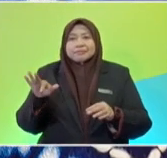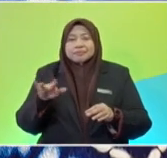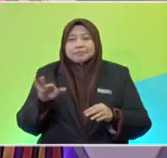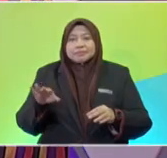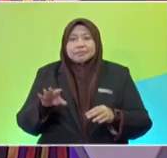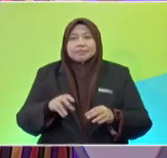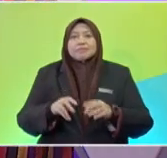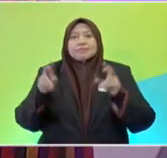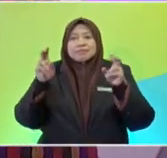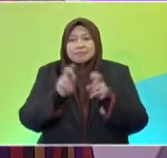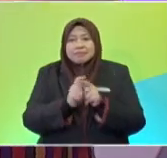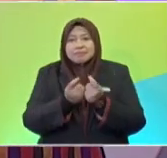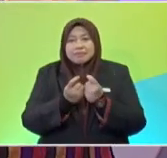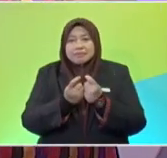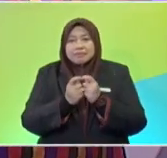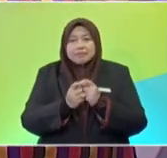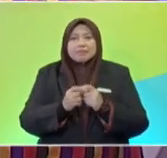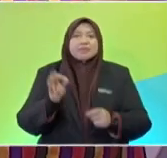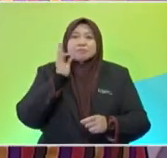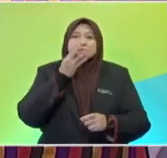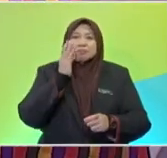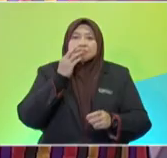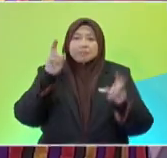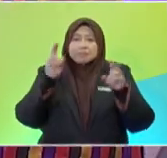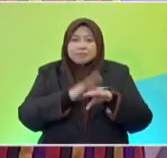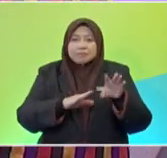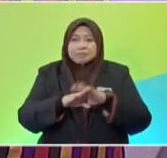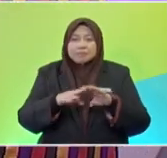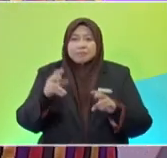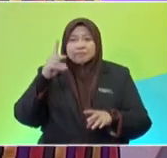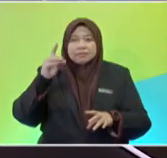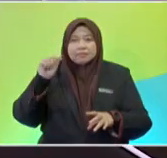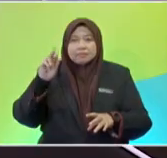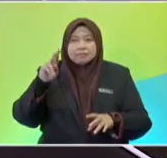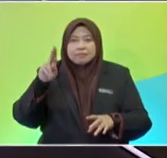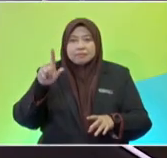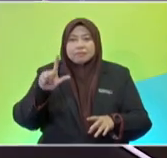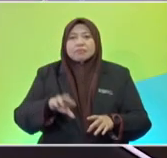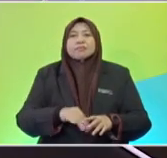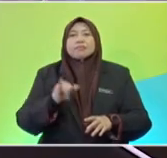buah tangan Darul imana jadi kita boleh mulia